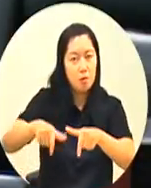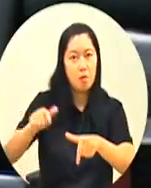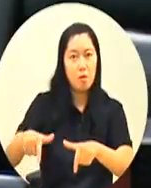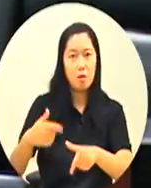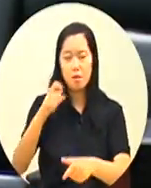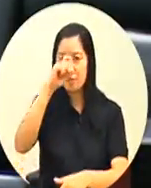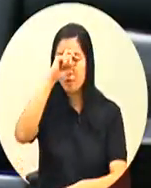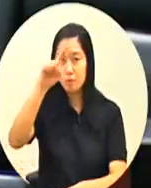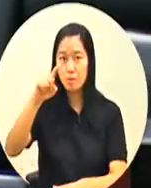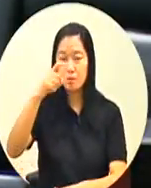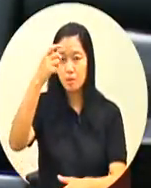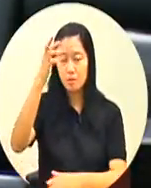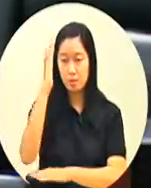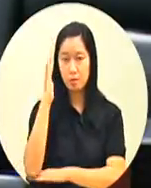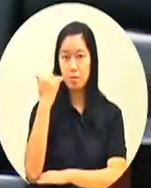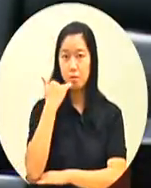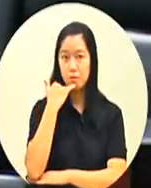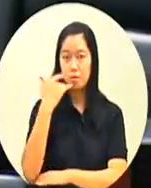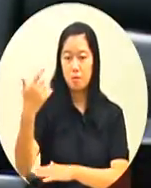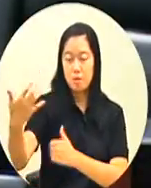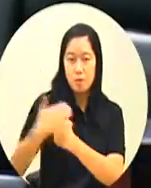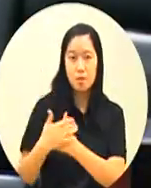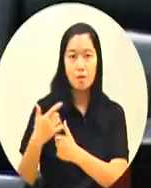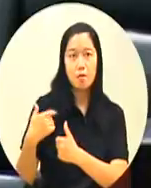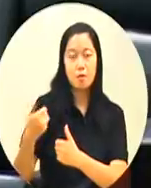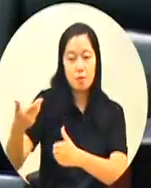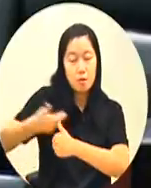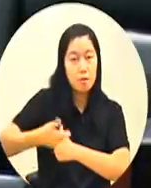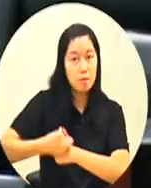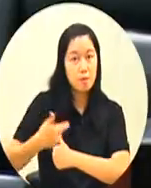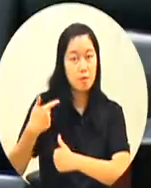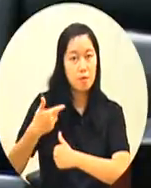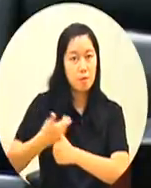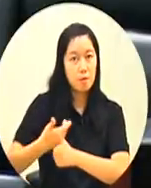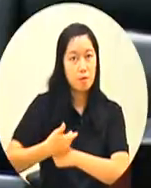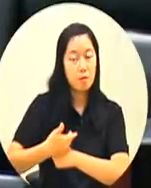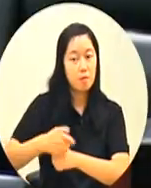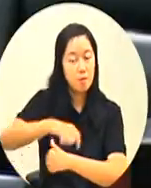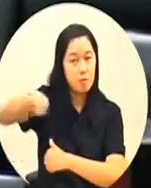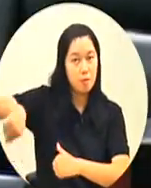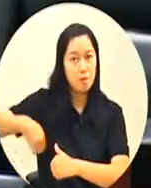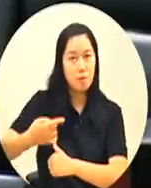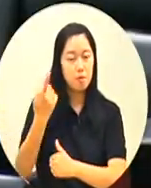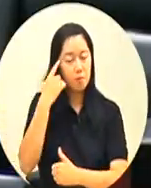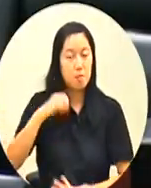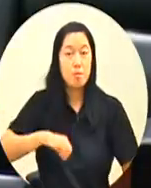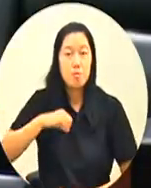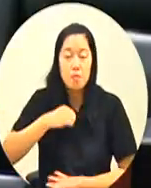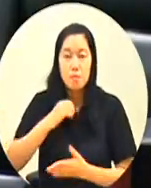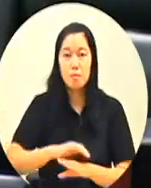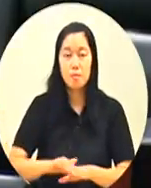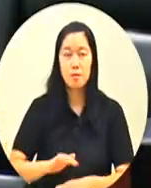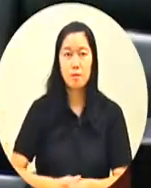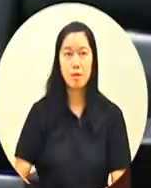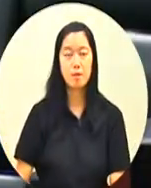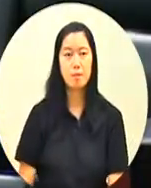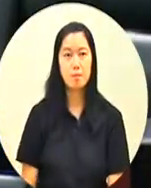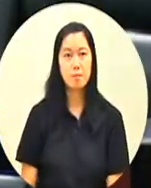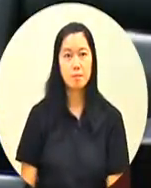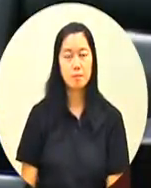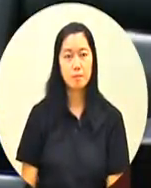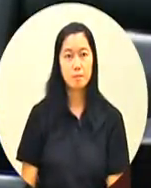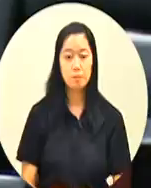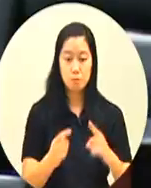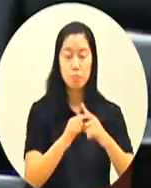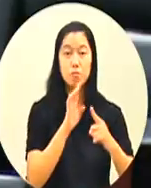跟他政府或者是其他可以提供资金支持的这一些资源，其实会担心、所以的确像局长讲的，人